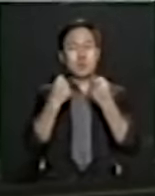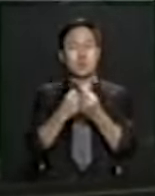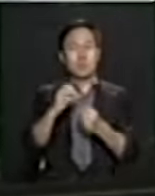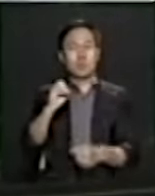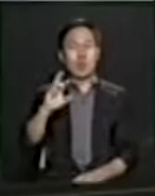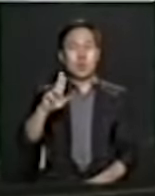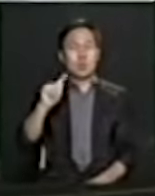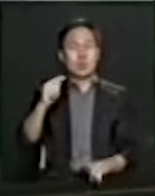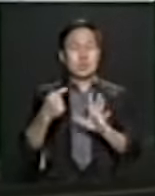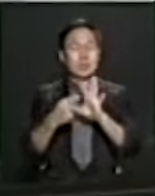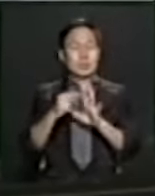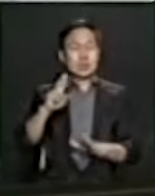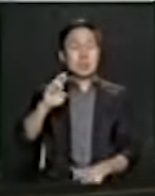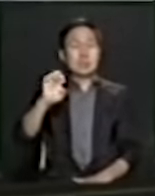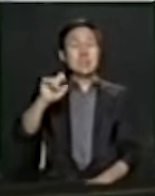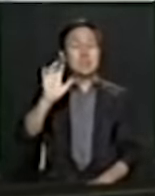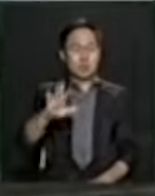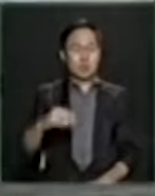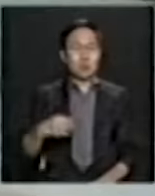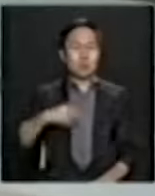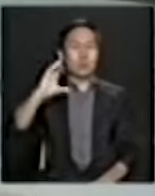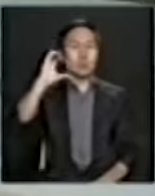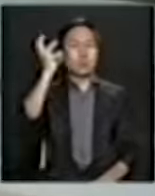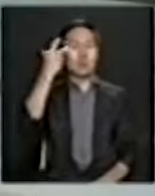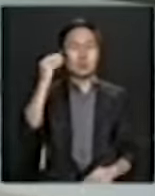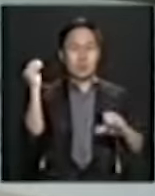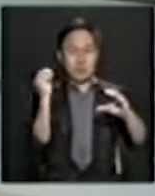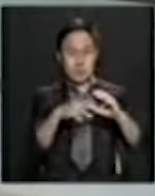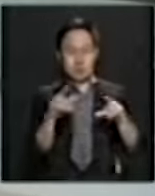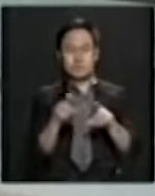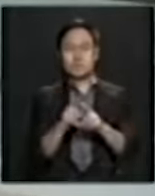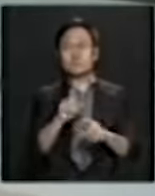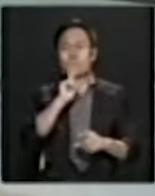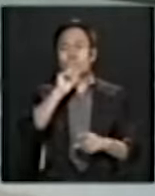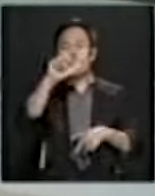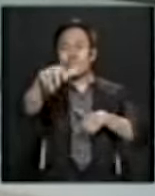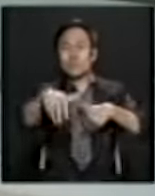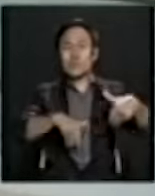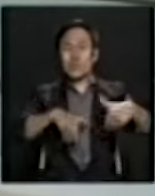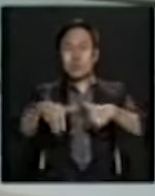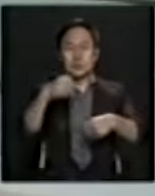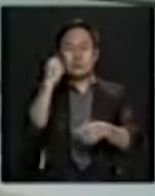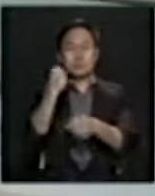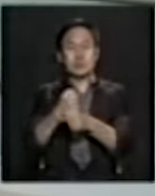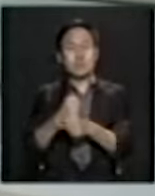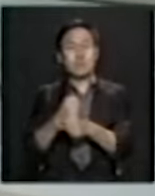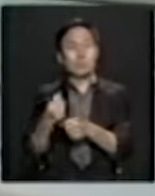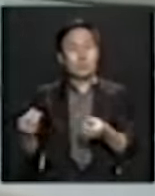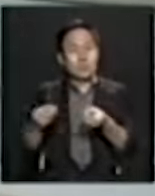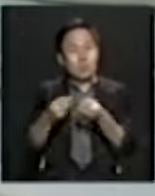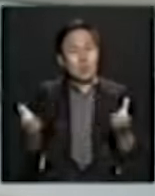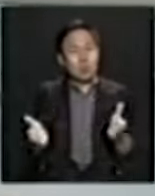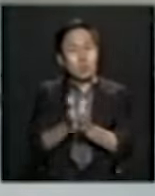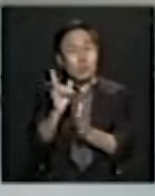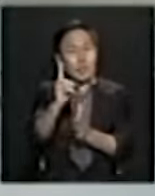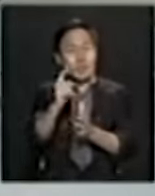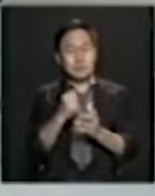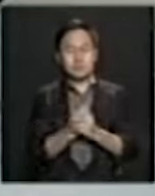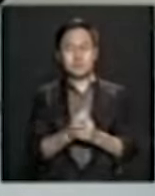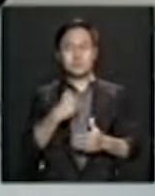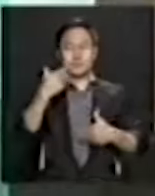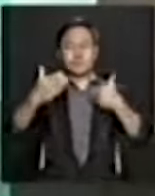รู้จังเลยค่ะว่าคุณผู้ชมที่ชมรายการอยู่เนี่ยสามารถเป็นส่วนหนึ่งกับกิจกรรมดีๆแบบนี้ได้ยังไงบ้าง ครับก็การจัดกิจกรรม